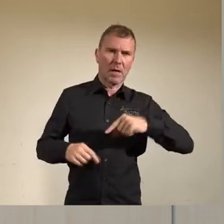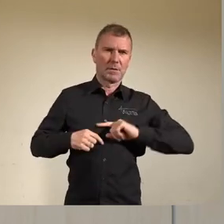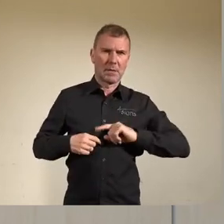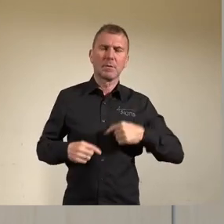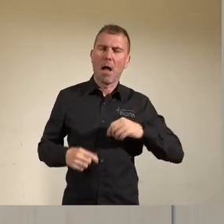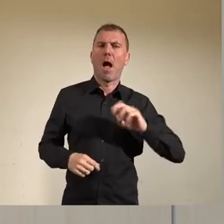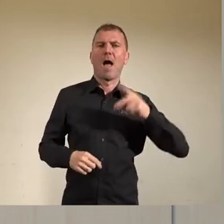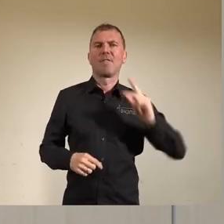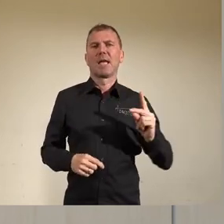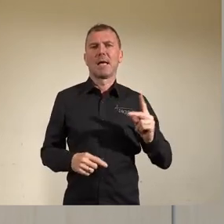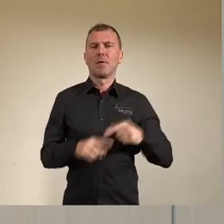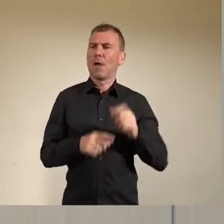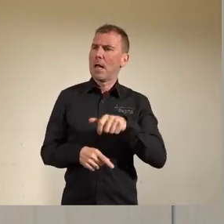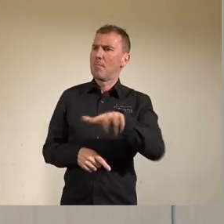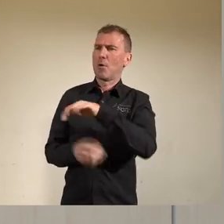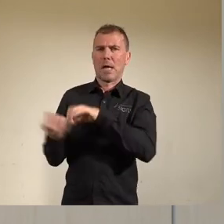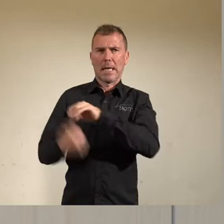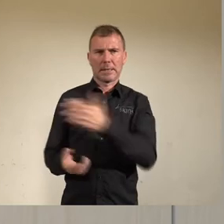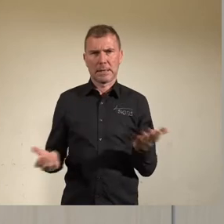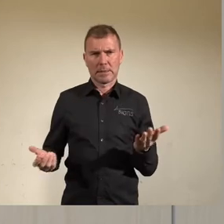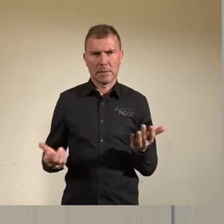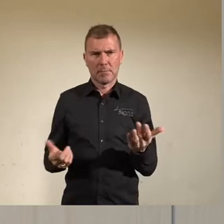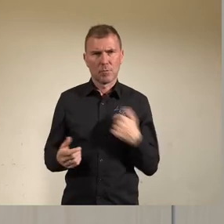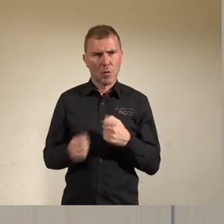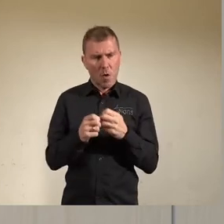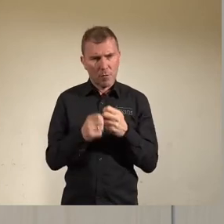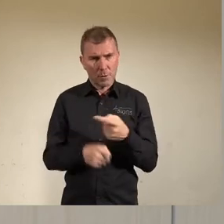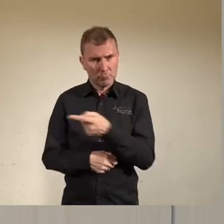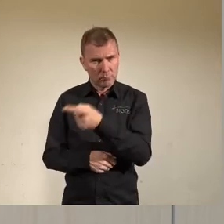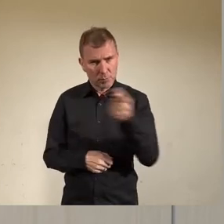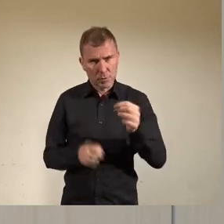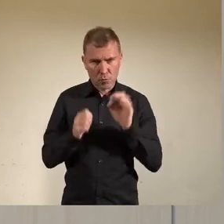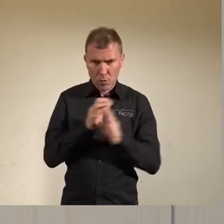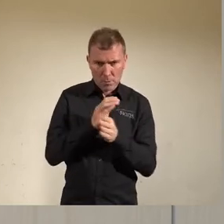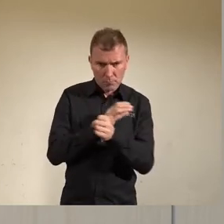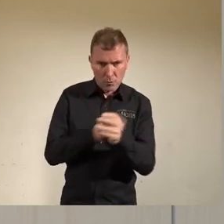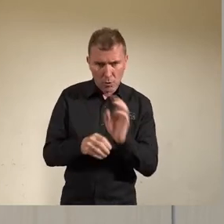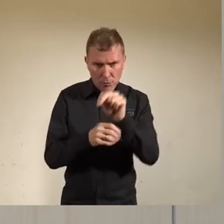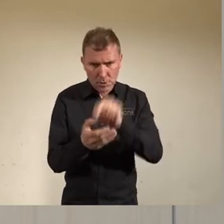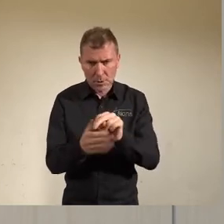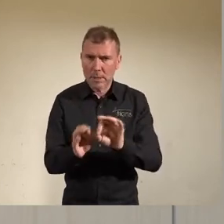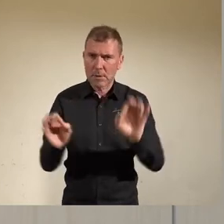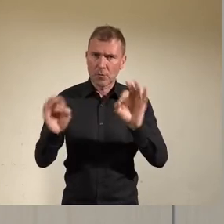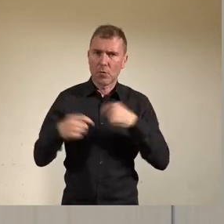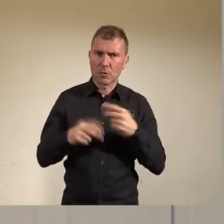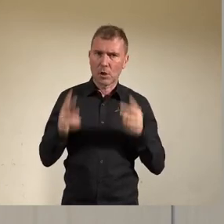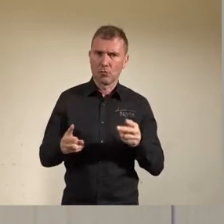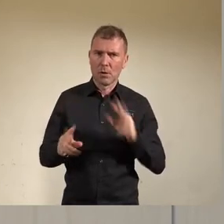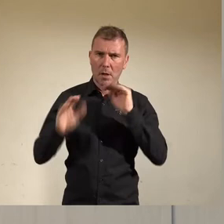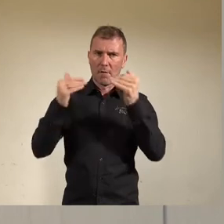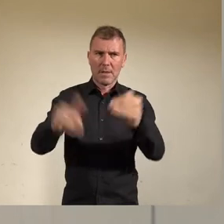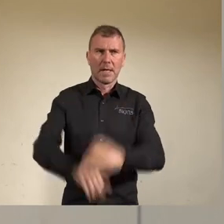Stadtrat und für alle Bürger in der Krise. Und ich hoffe, dass Sie und wir alle gut durchkommen und das Beste für unsere Stadt erreichen. Vielen Dank.